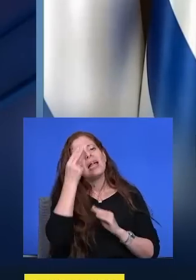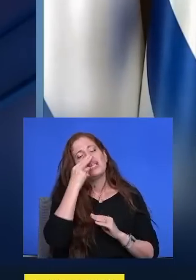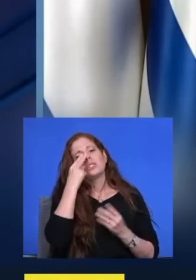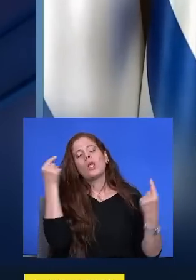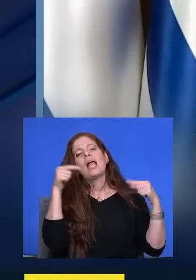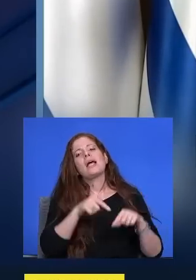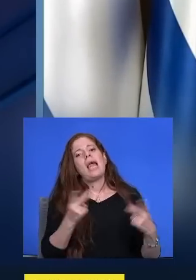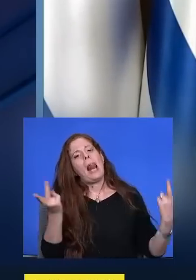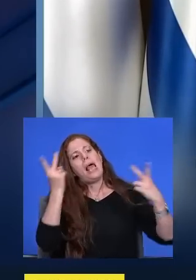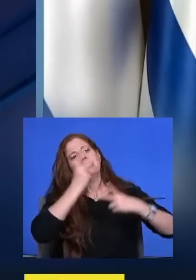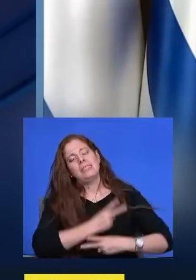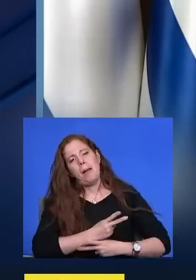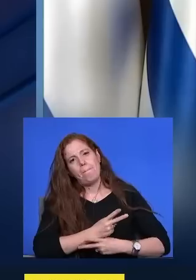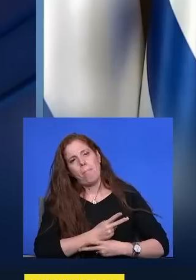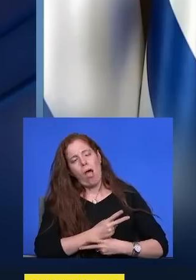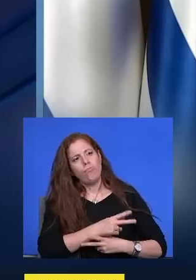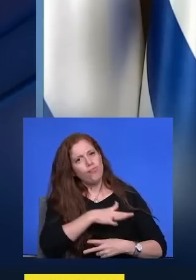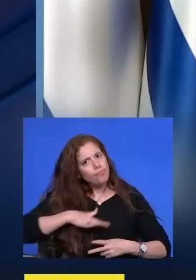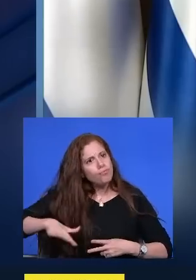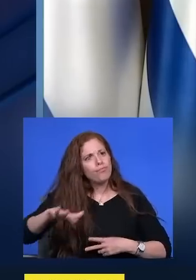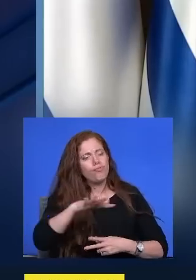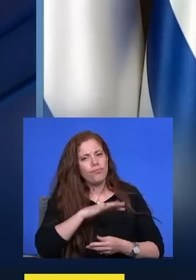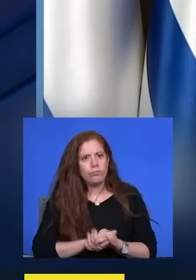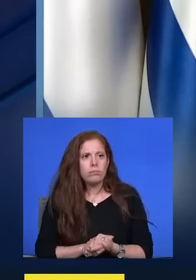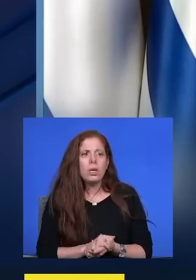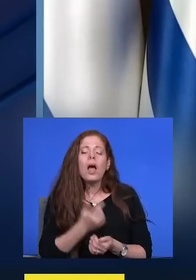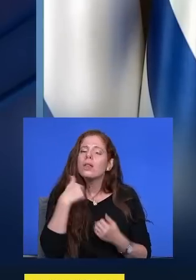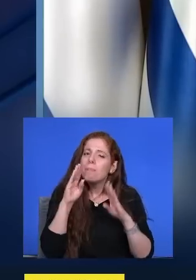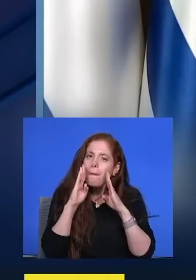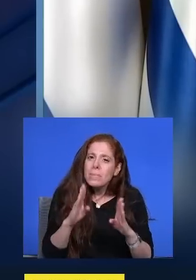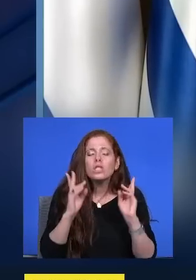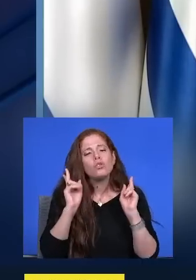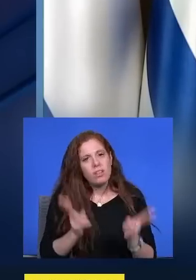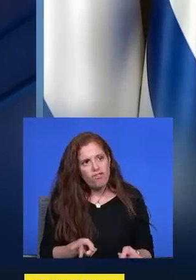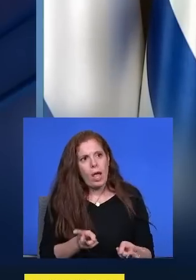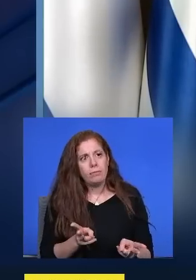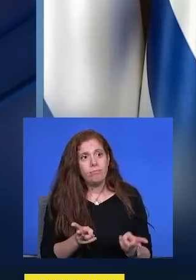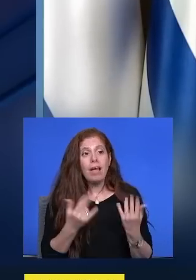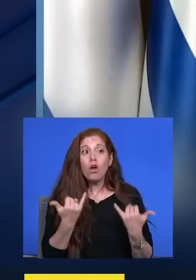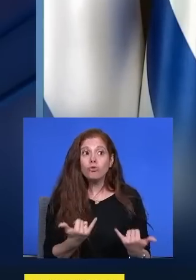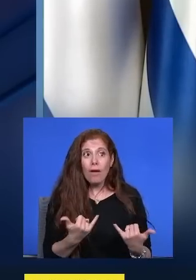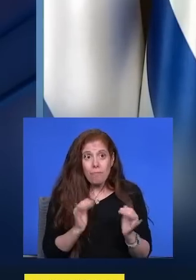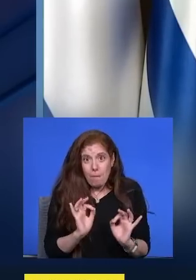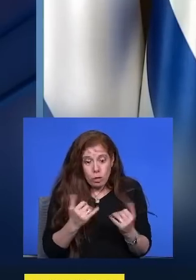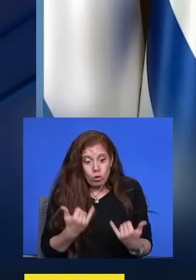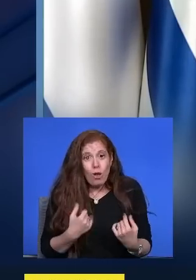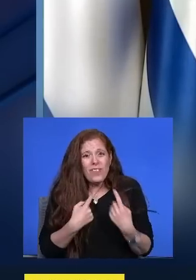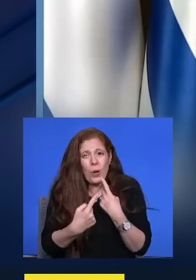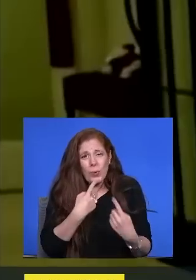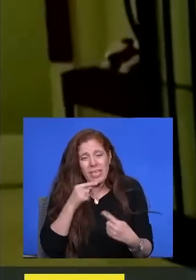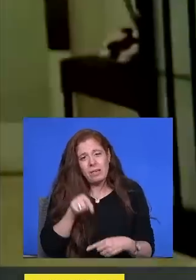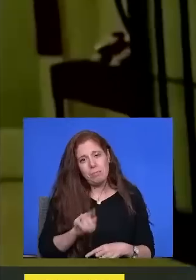national consensus to achieve both goals. And I believe this is possible. We're now engaged in exactly this